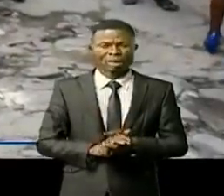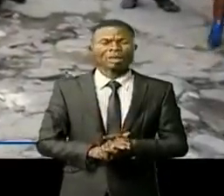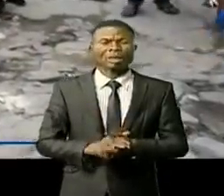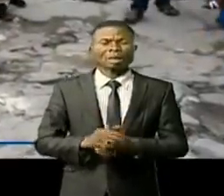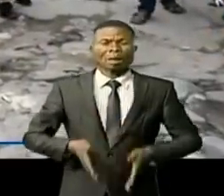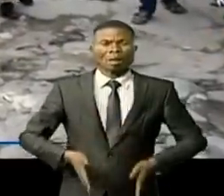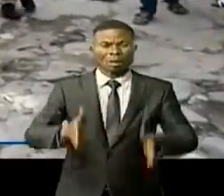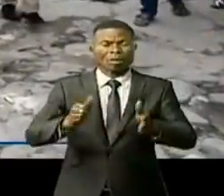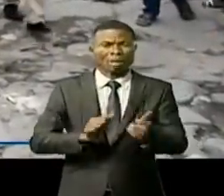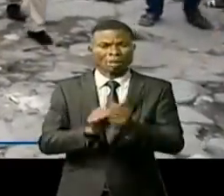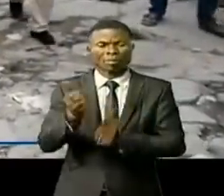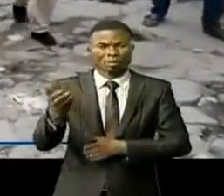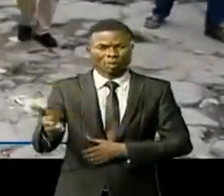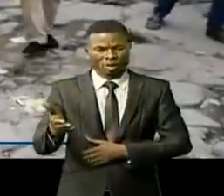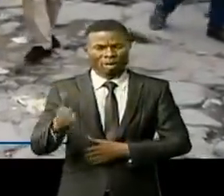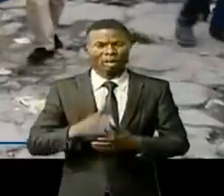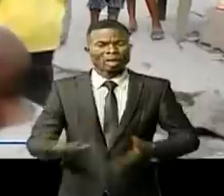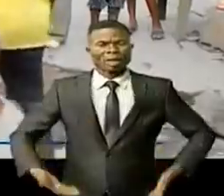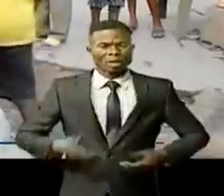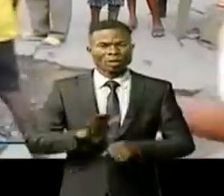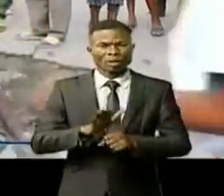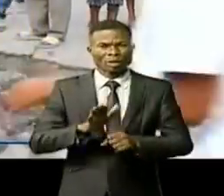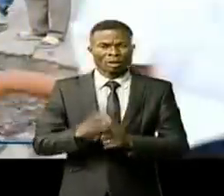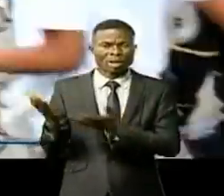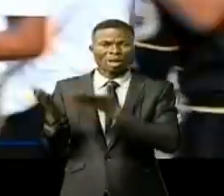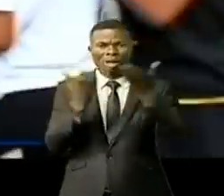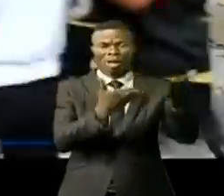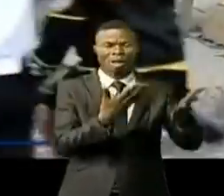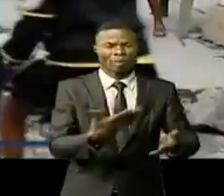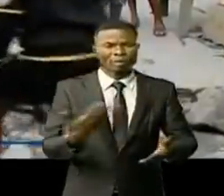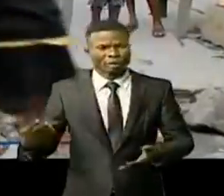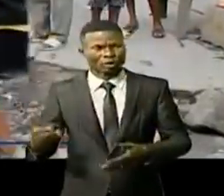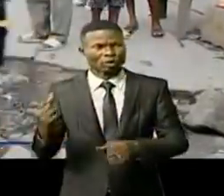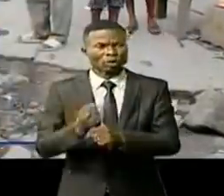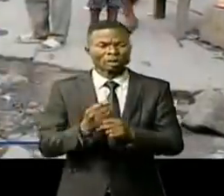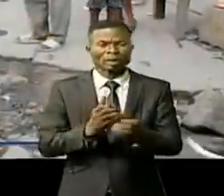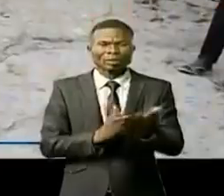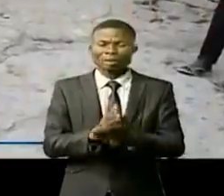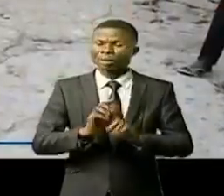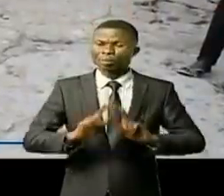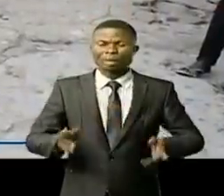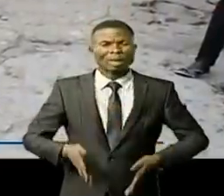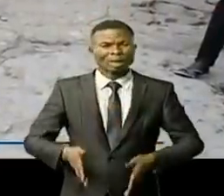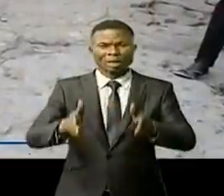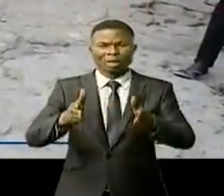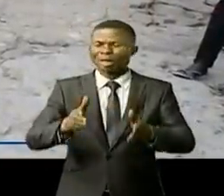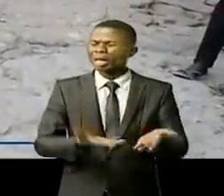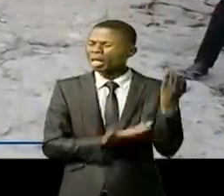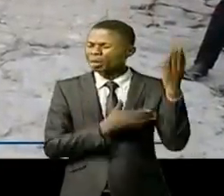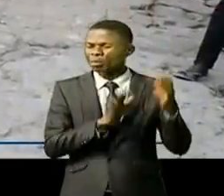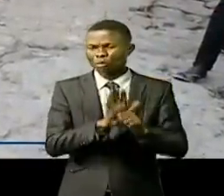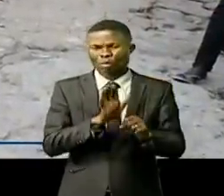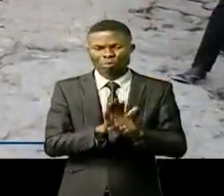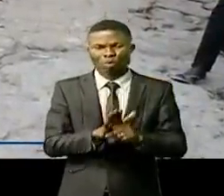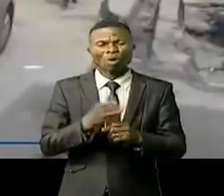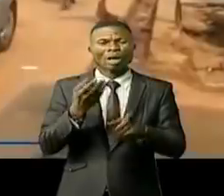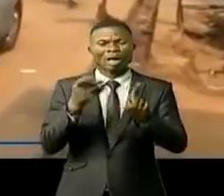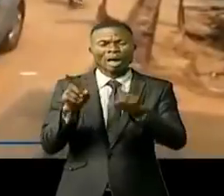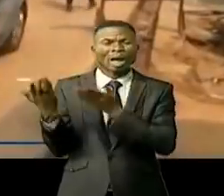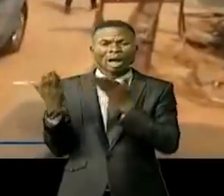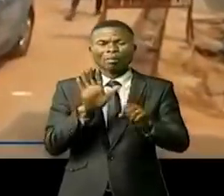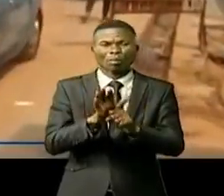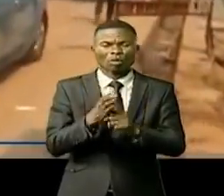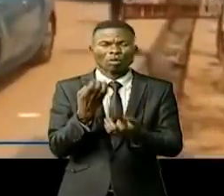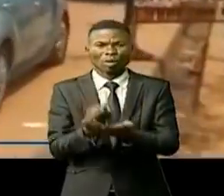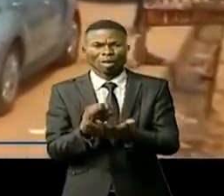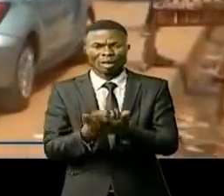routiers qui l'empruntaient à cœur joie pour vaquer aisément à leur occupation. Malheureusement, cette chaussée d'une grande importance socio-économique avait connu vers la fin